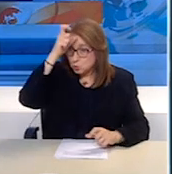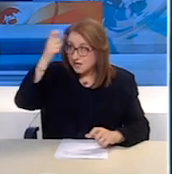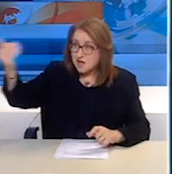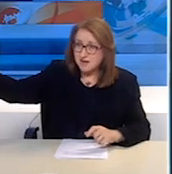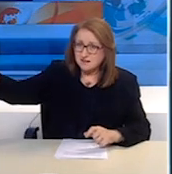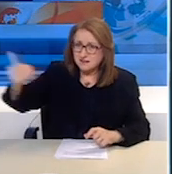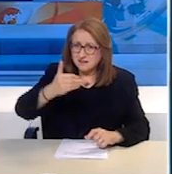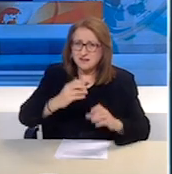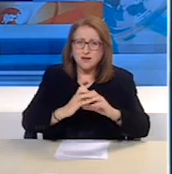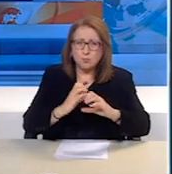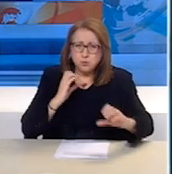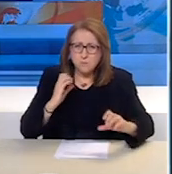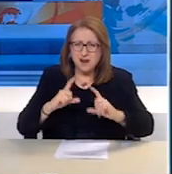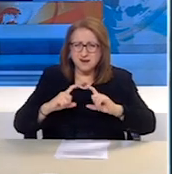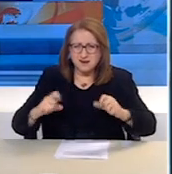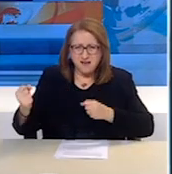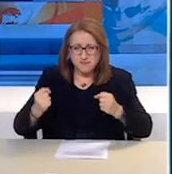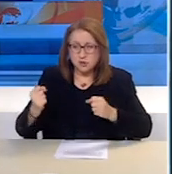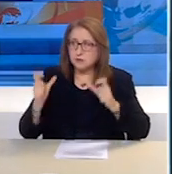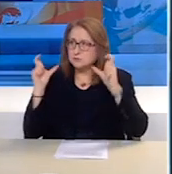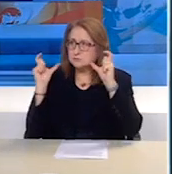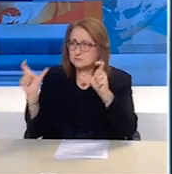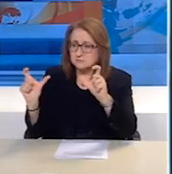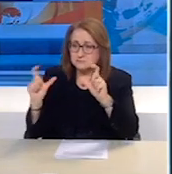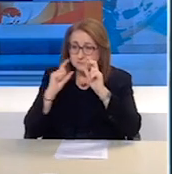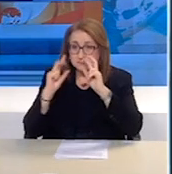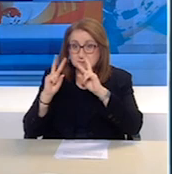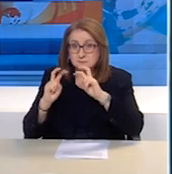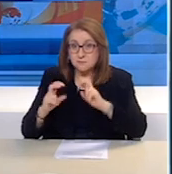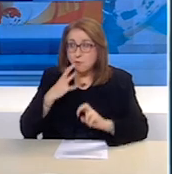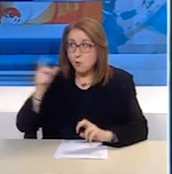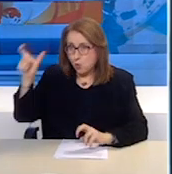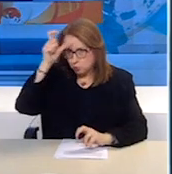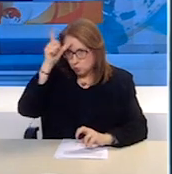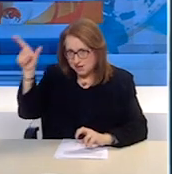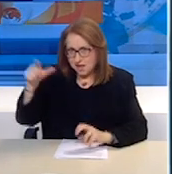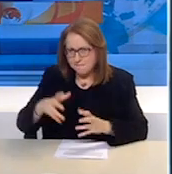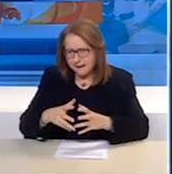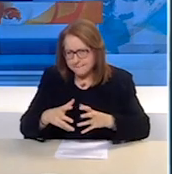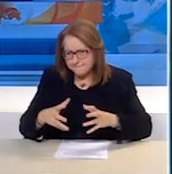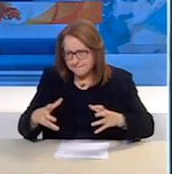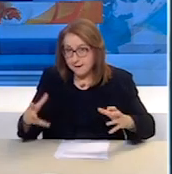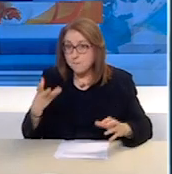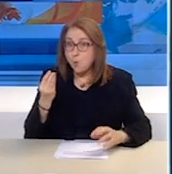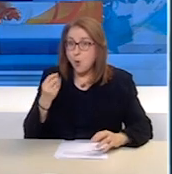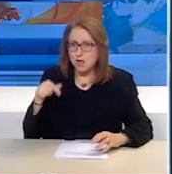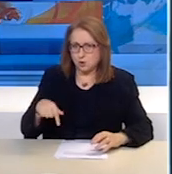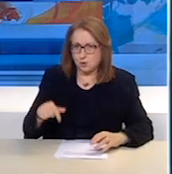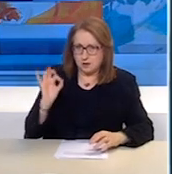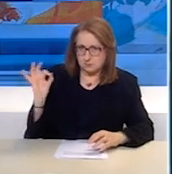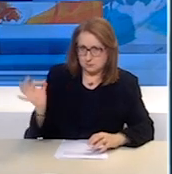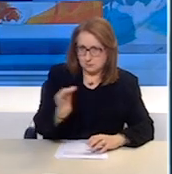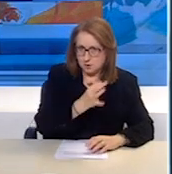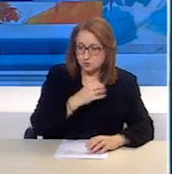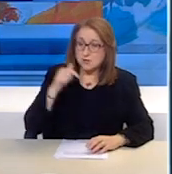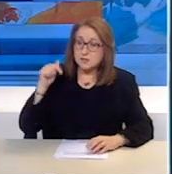Εύρου. Υπενθυμίζεται ότι λόγω του αυξημένου επιδημιολογικού φορτίου που παρατηρείται στη γείτονα χώρα, στην περίπτωση των εισερχομένων από Τουρκία,